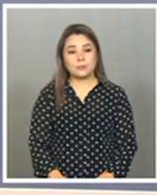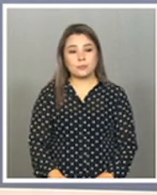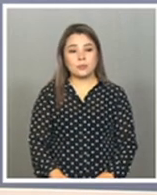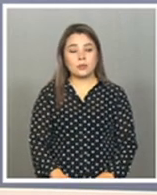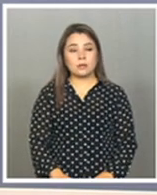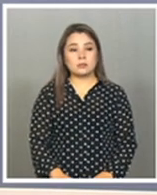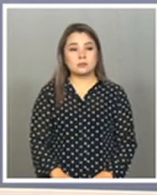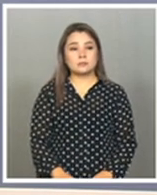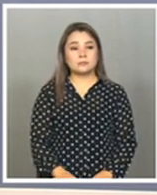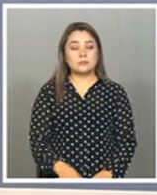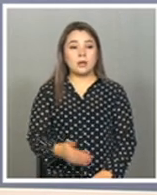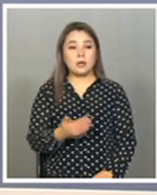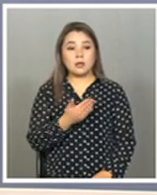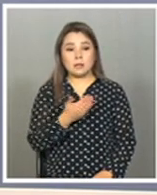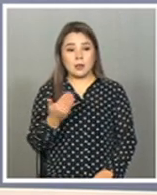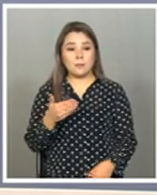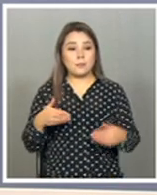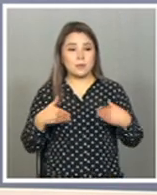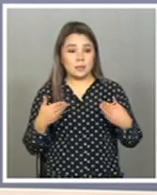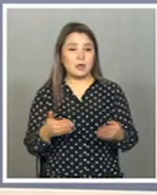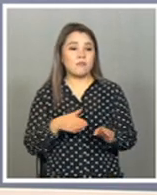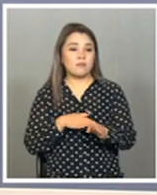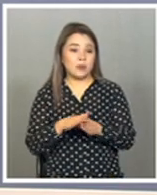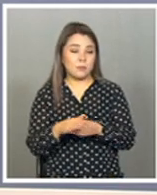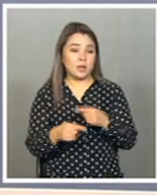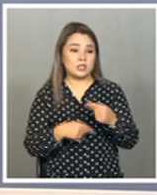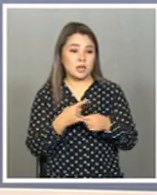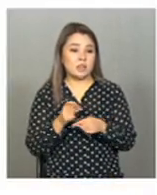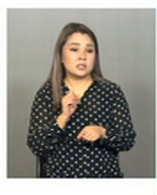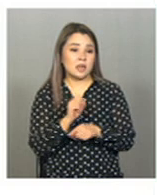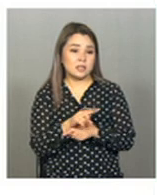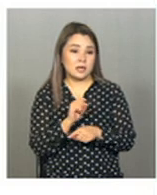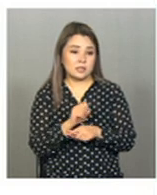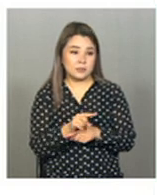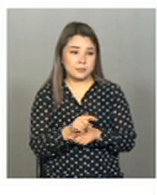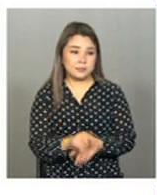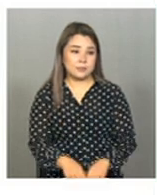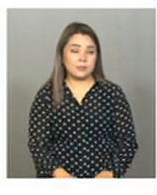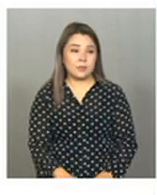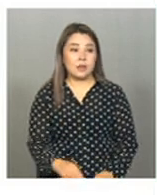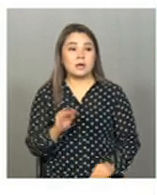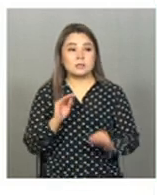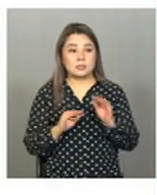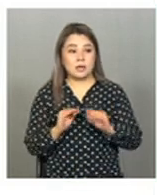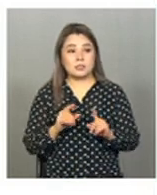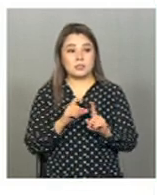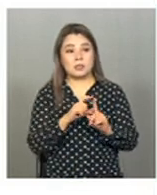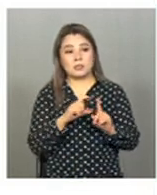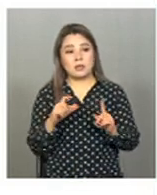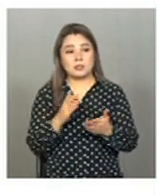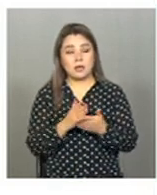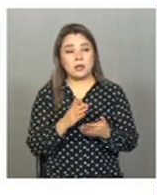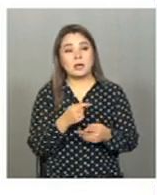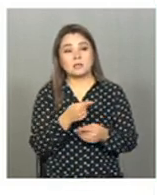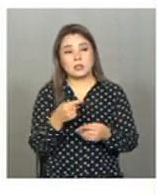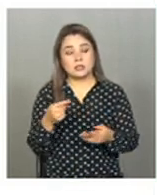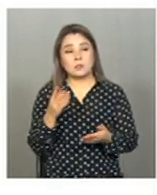Ребята, я предлагаю вам выполнить следующее задание. Составьте с отрицательными